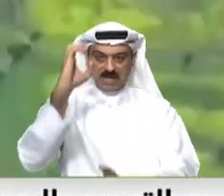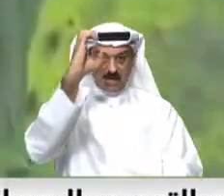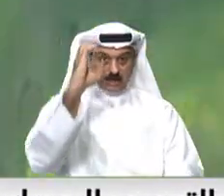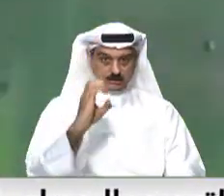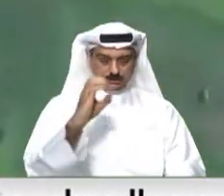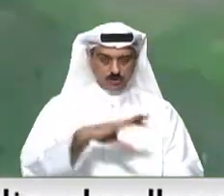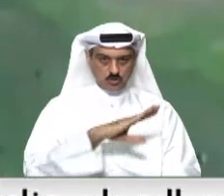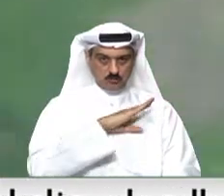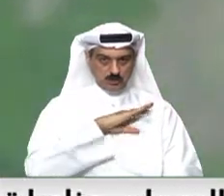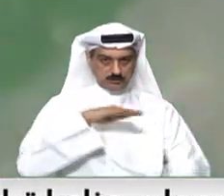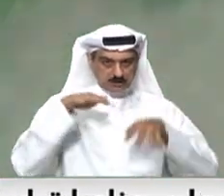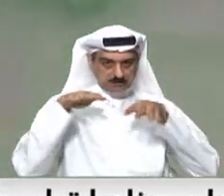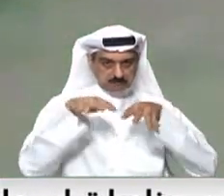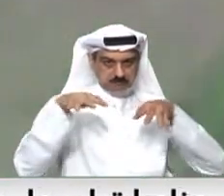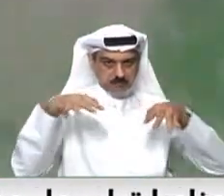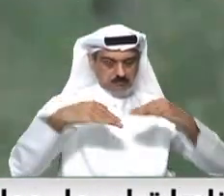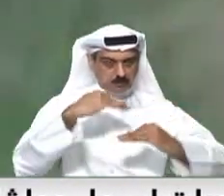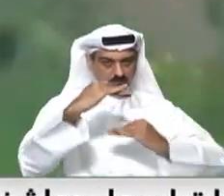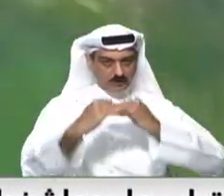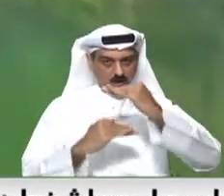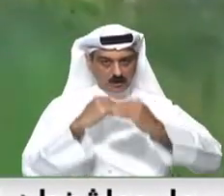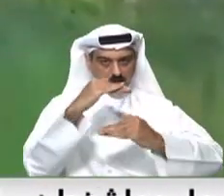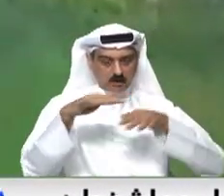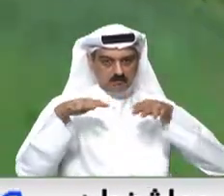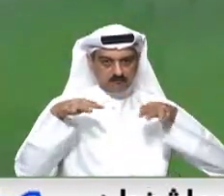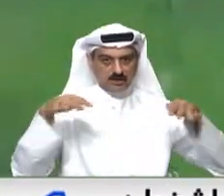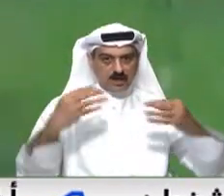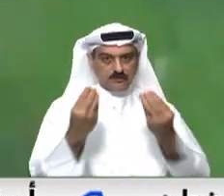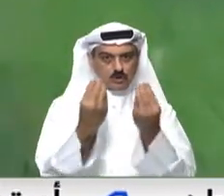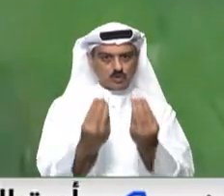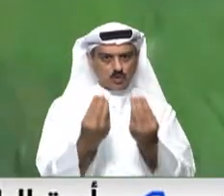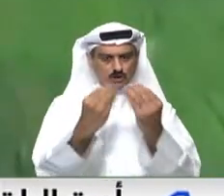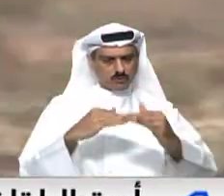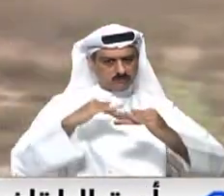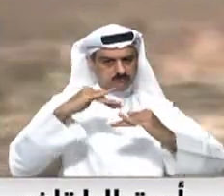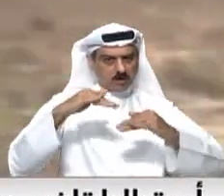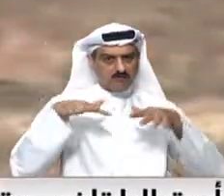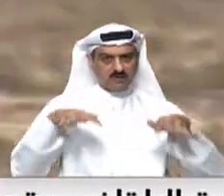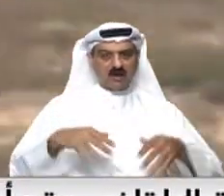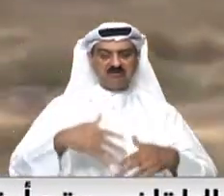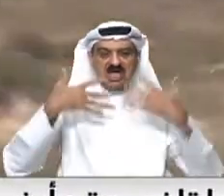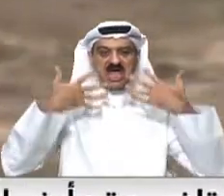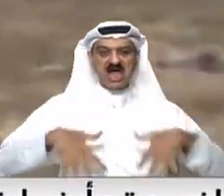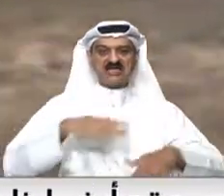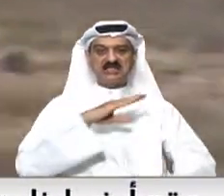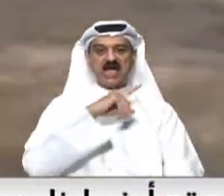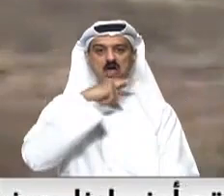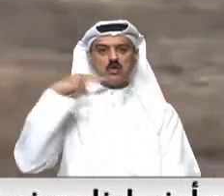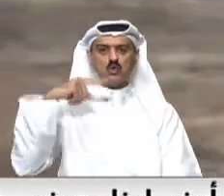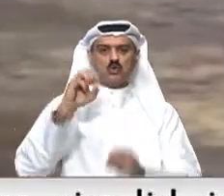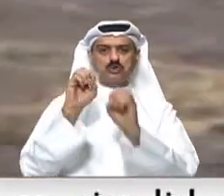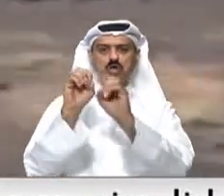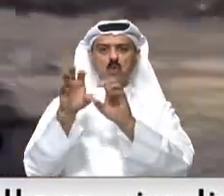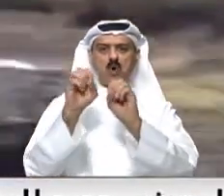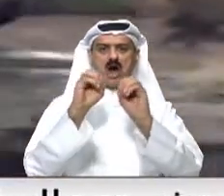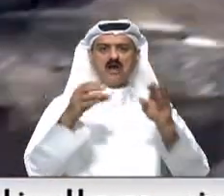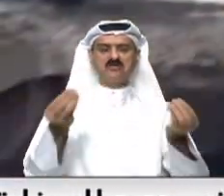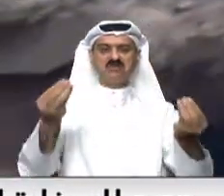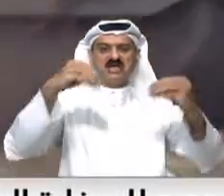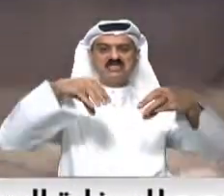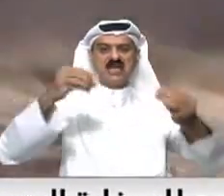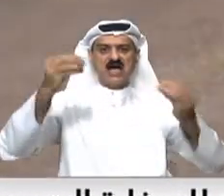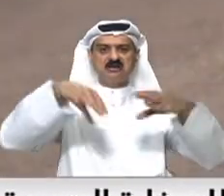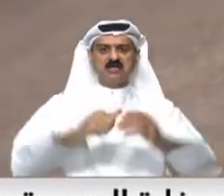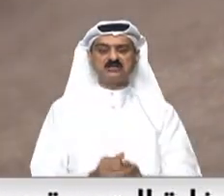الاوكراني يحقق تقدما تدريجيا مشيره الى ان خسائر الجيش الروسي خلال المعارك المتواصله